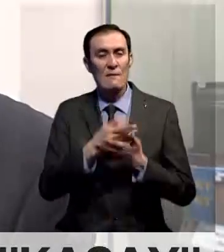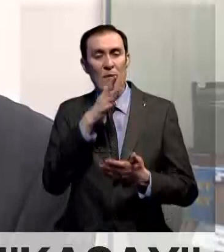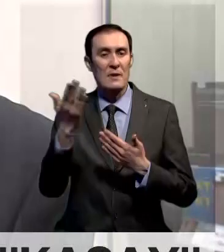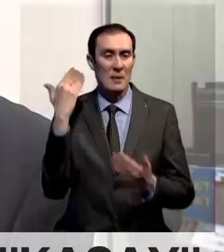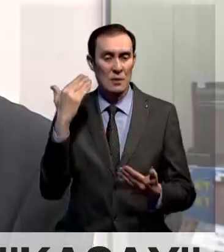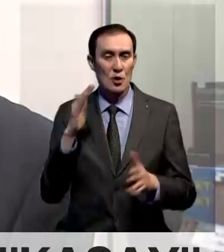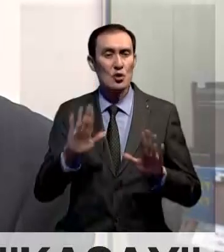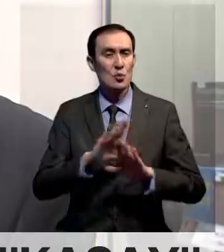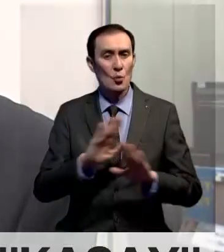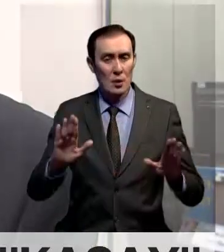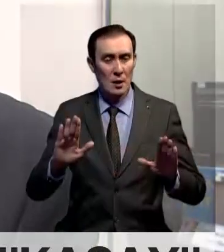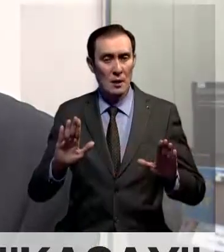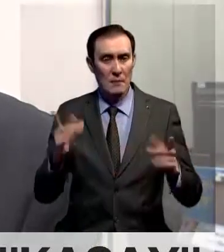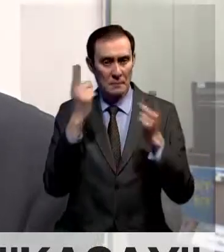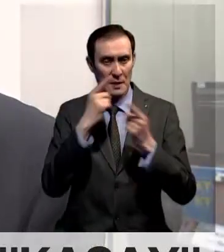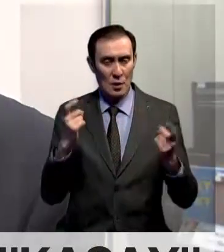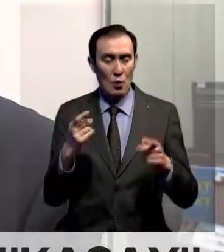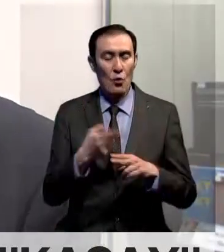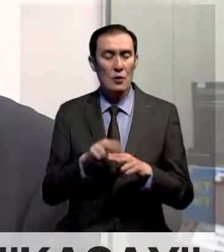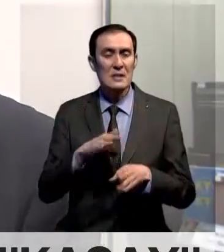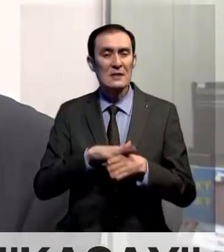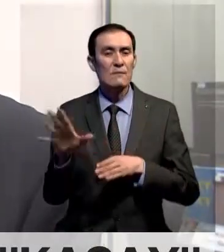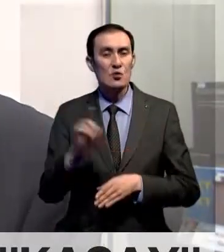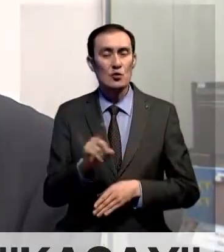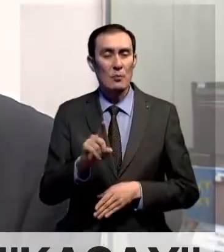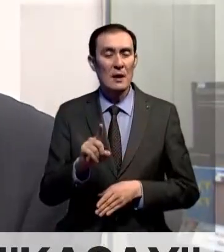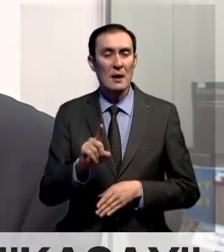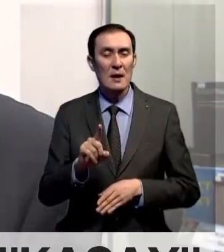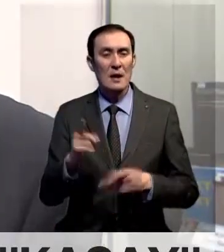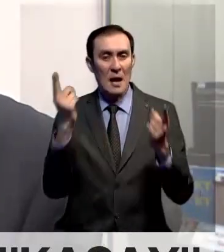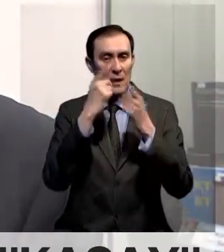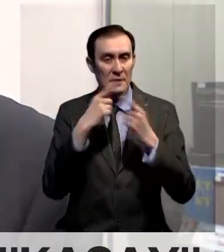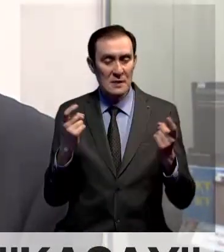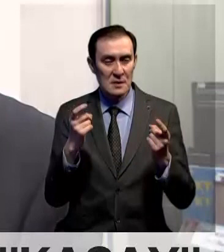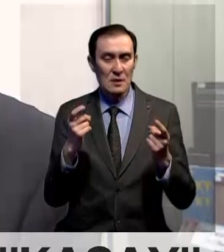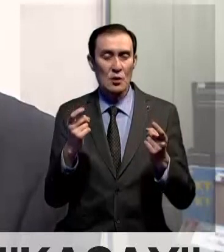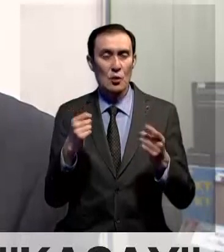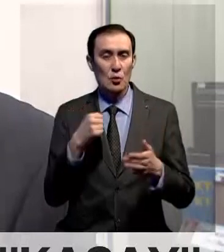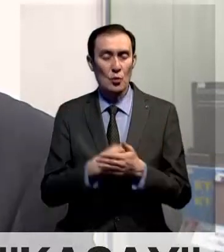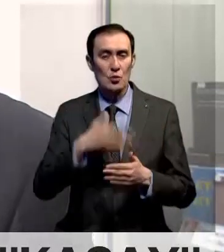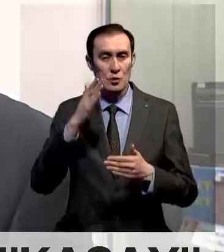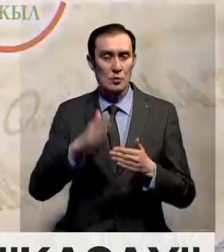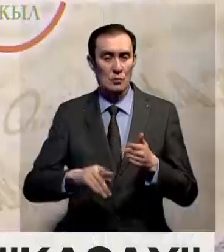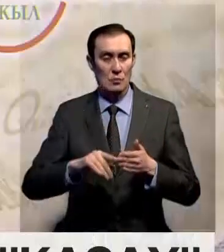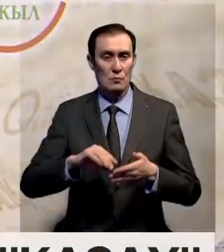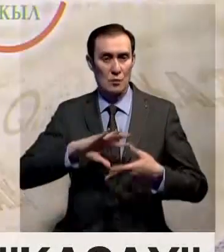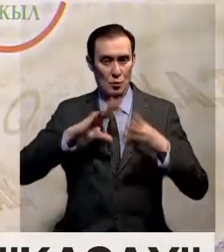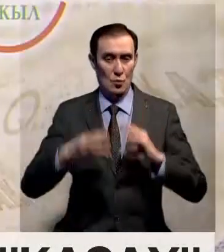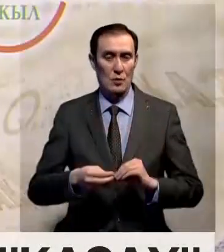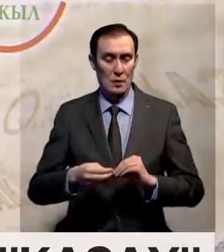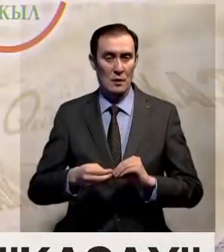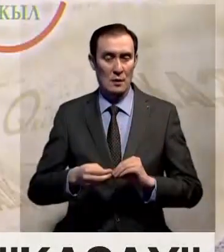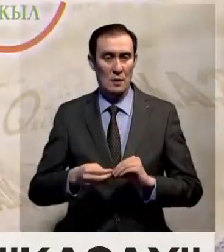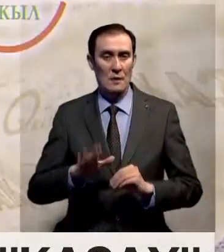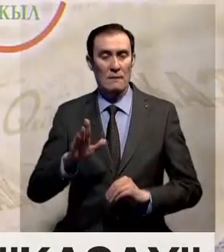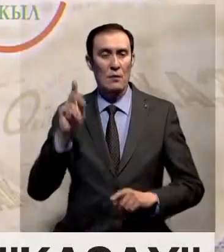не только поднял, он сделал все, чтобы его довести до завершающей такой логики. В вузах